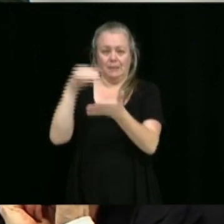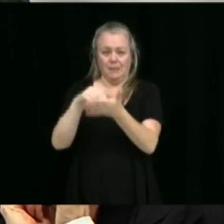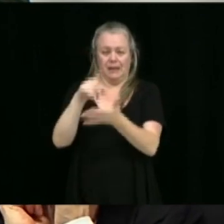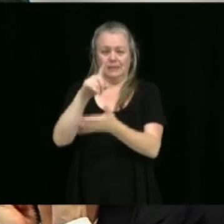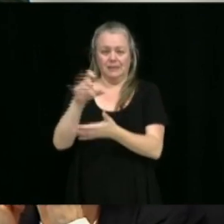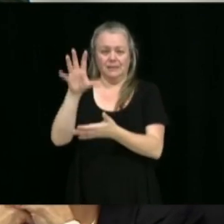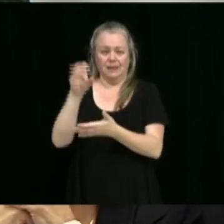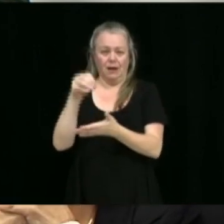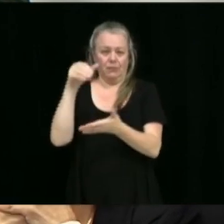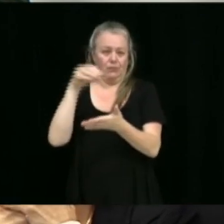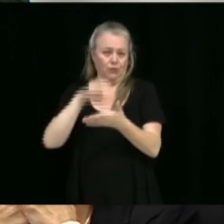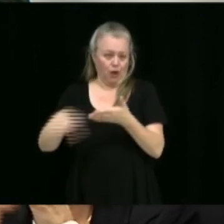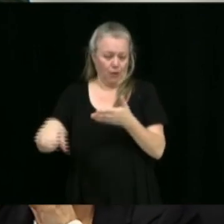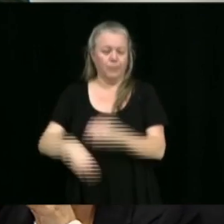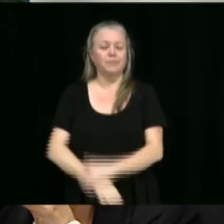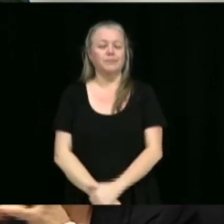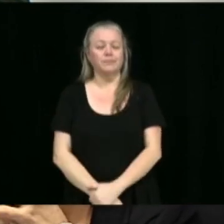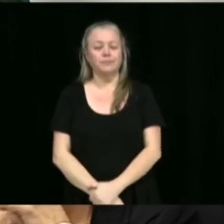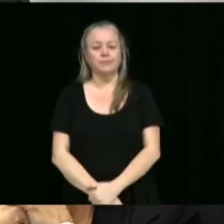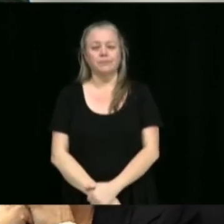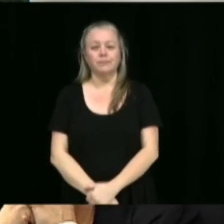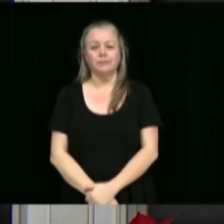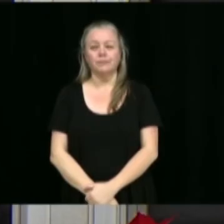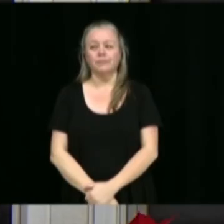150 $.